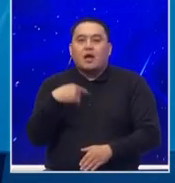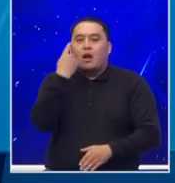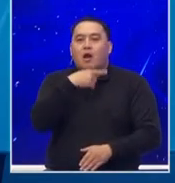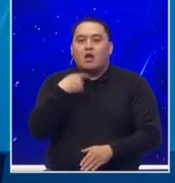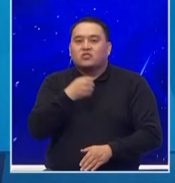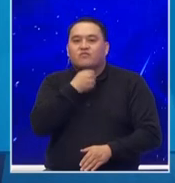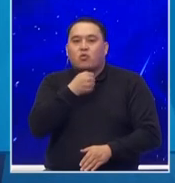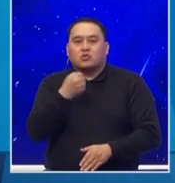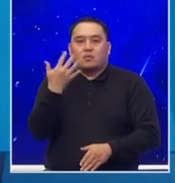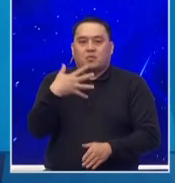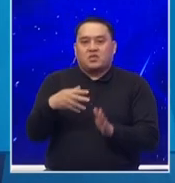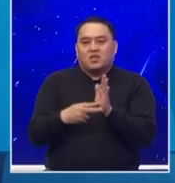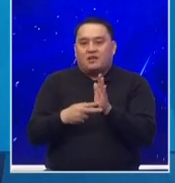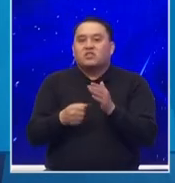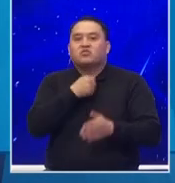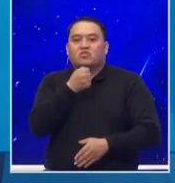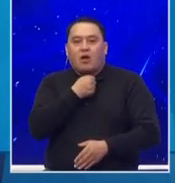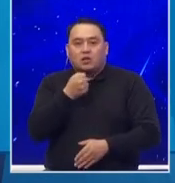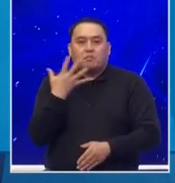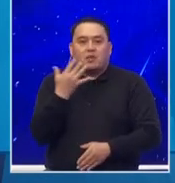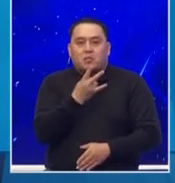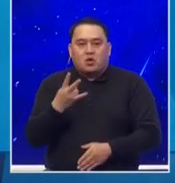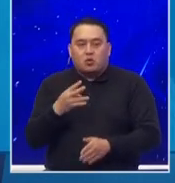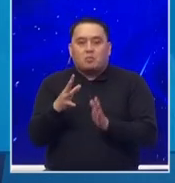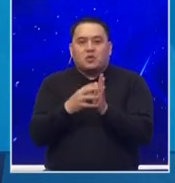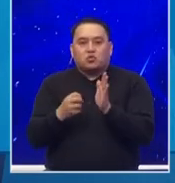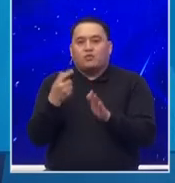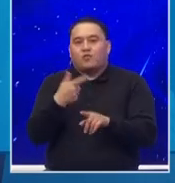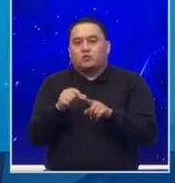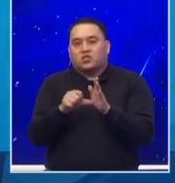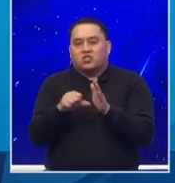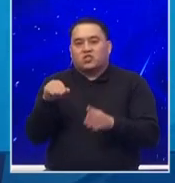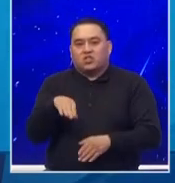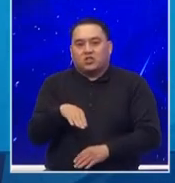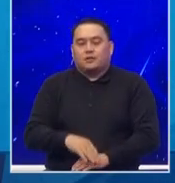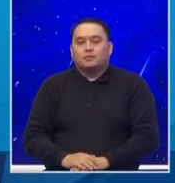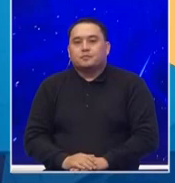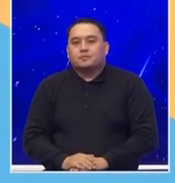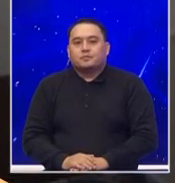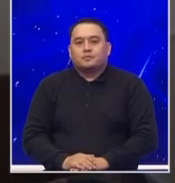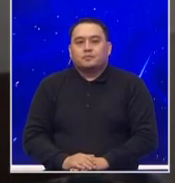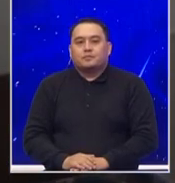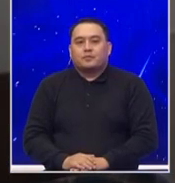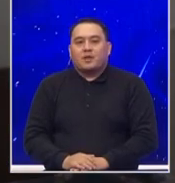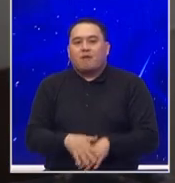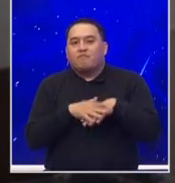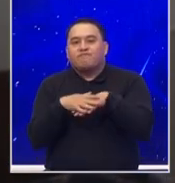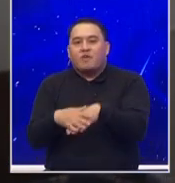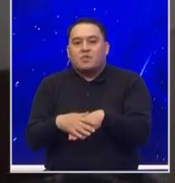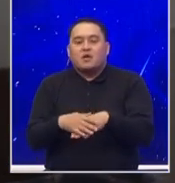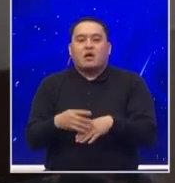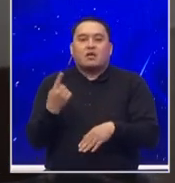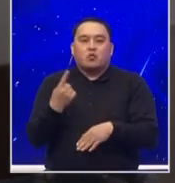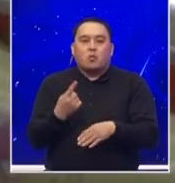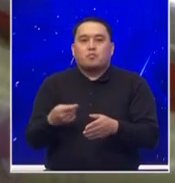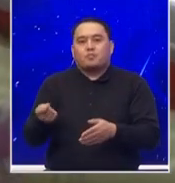в возрасте 59 лет и старше 5 миллионов 586 тысяч тенге. В выплатах единовременного